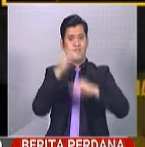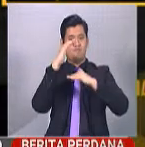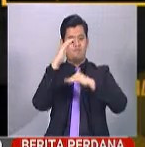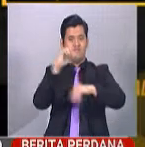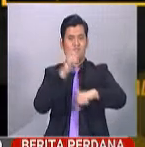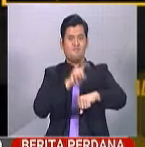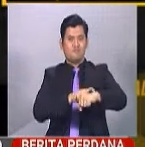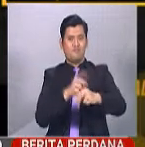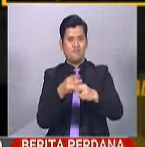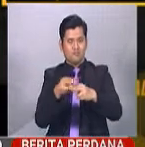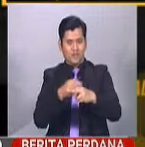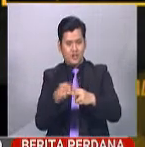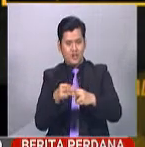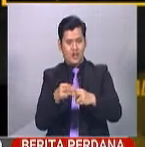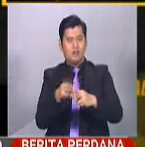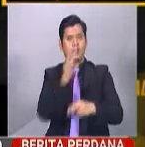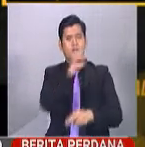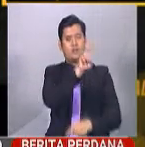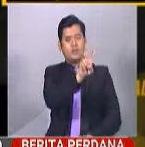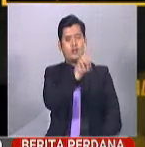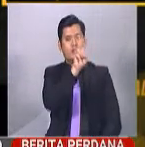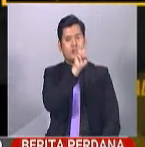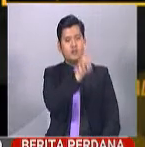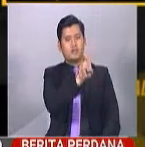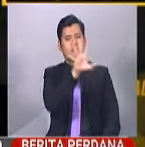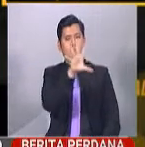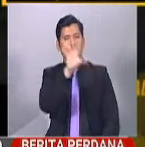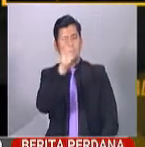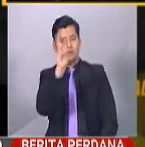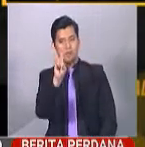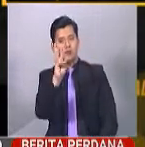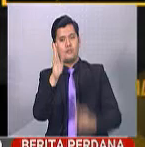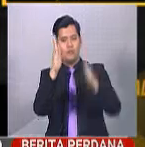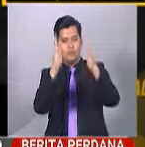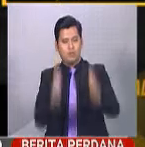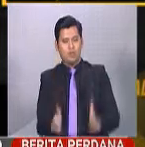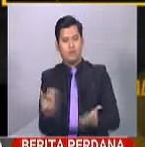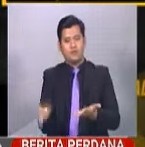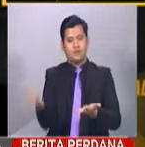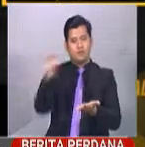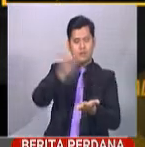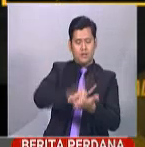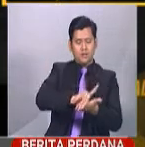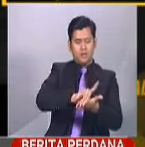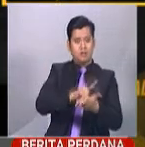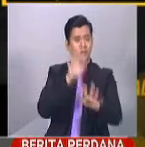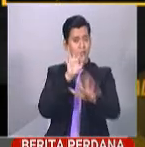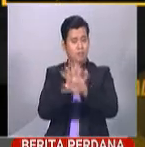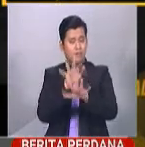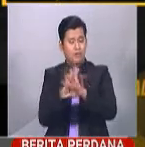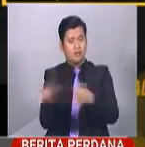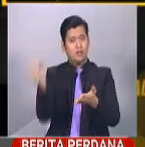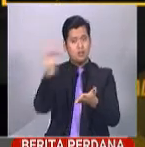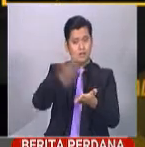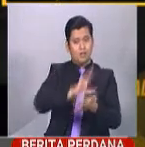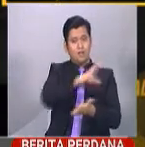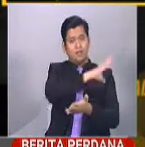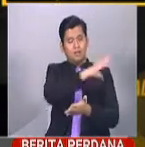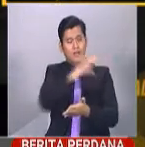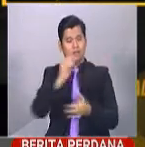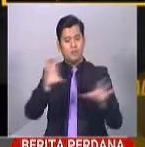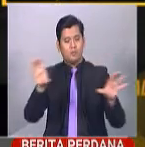had penyertaan sebanyak 256 peserta berikutan penyertaan yang menggalakkan itu pihak penganjur membuka Slot